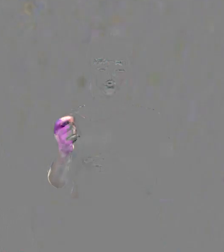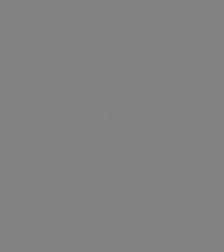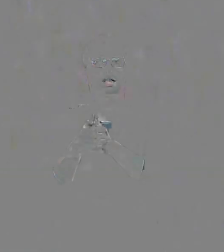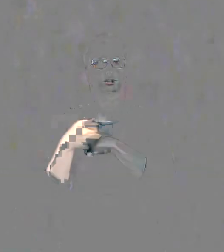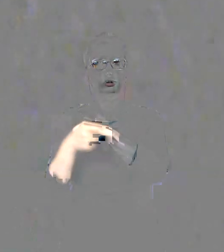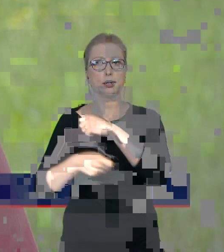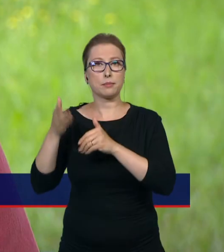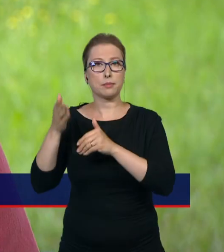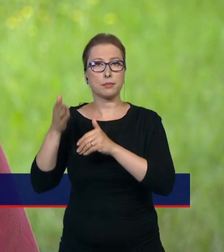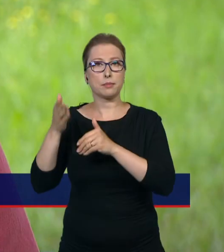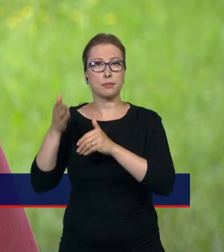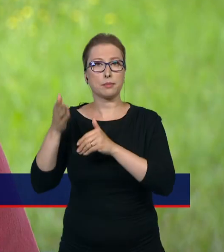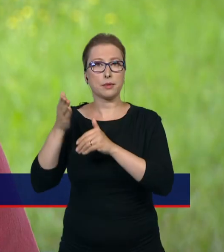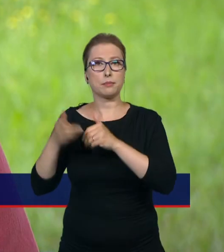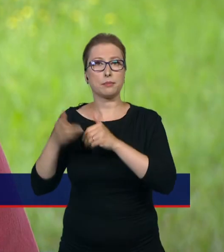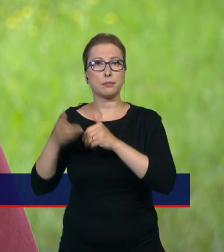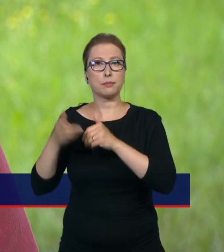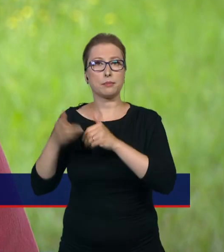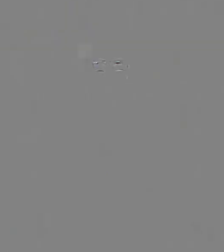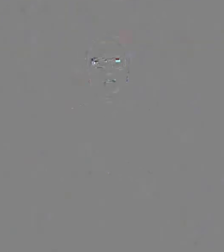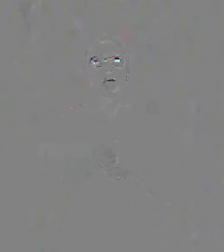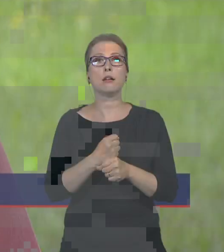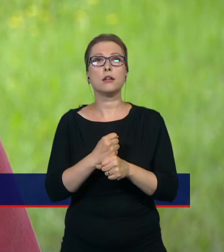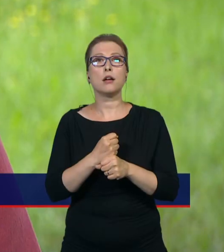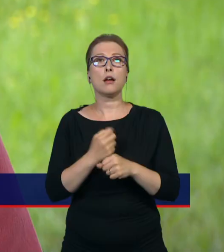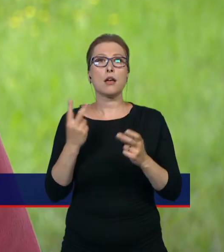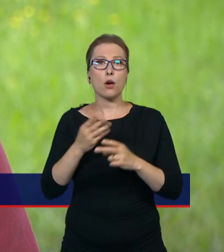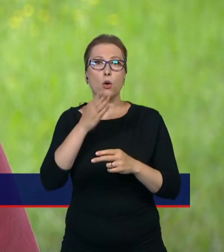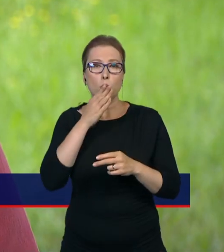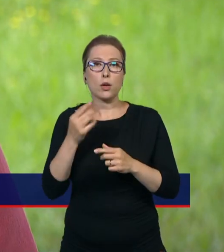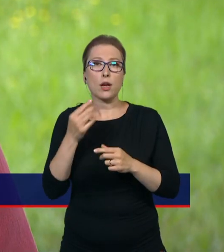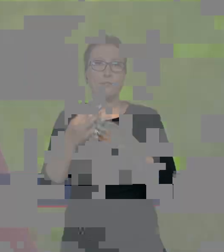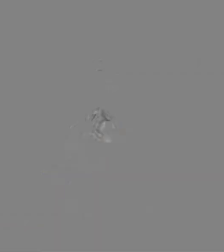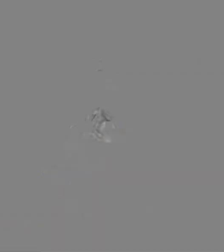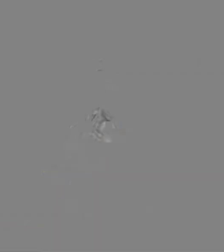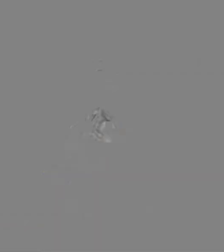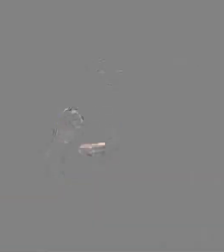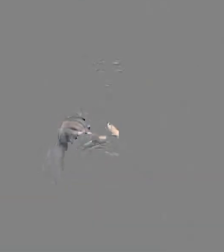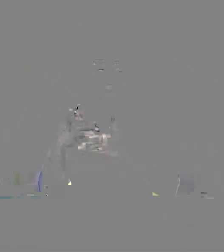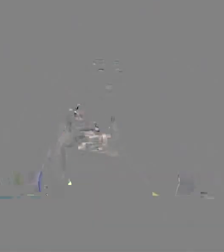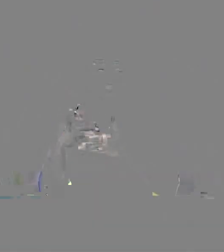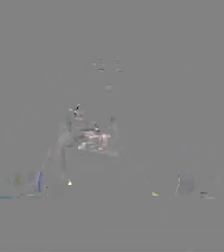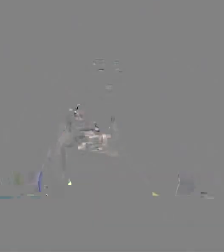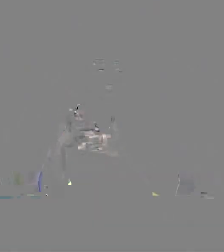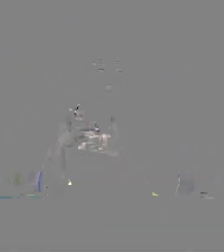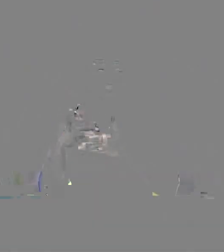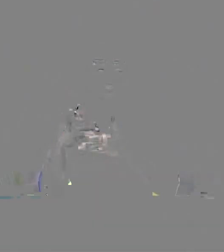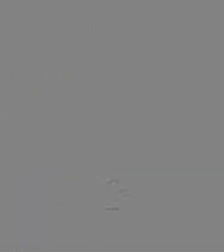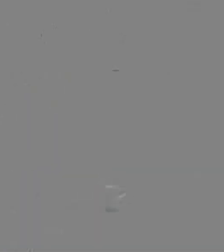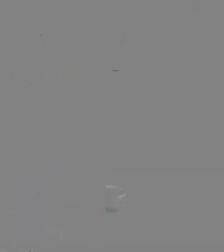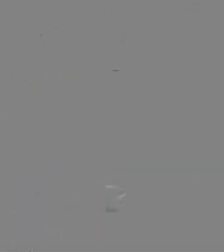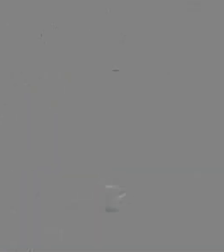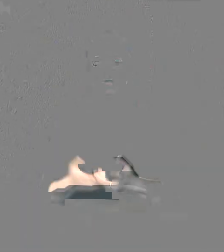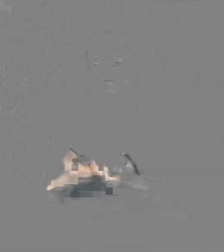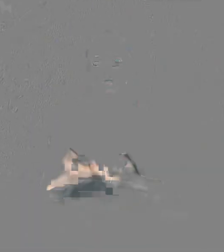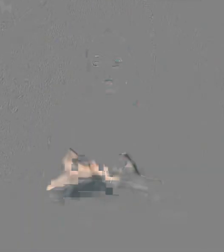nemusí že prostě nás budou jít ale no